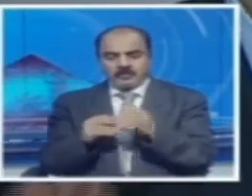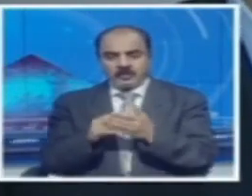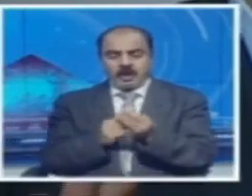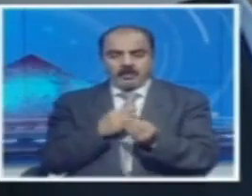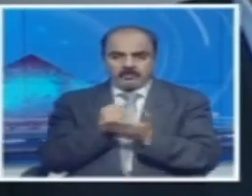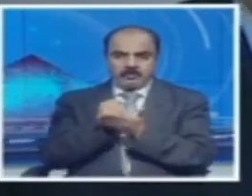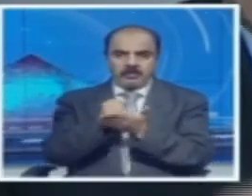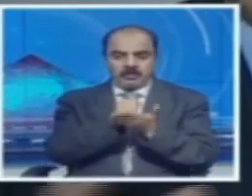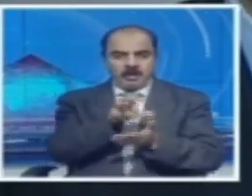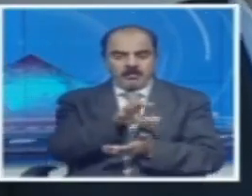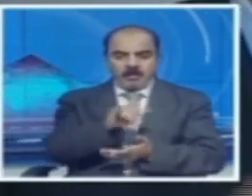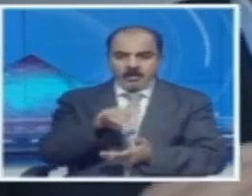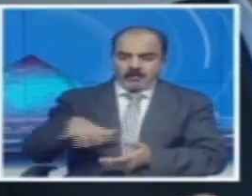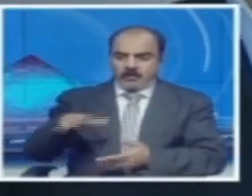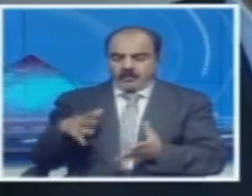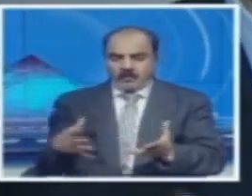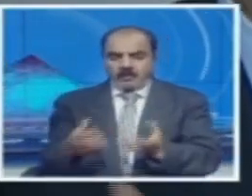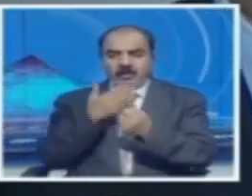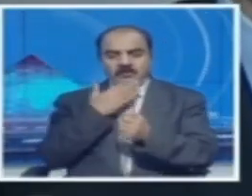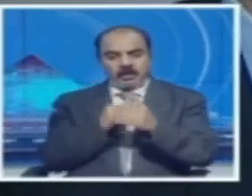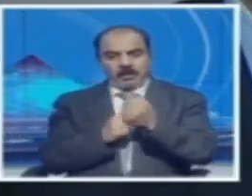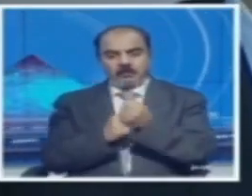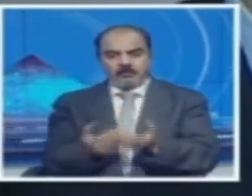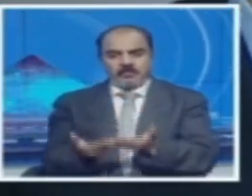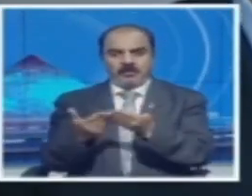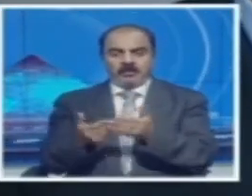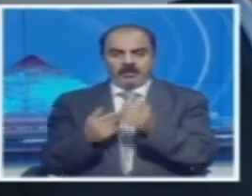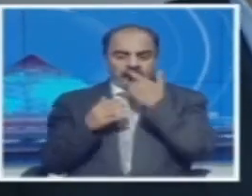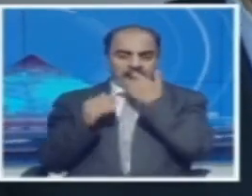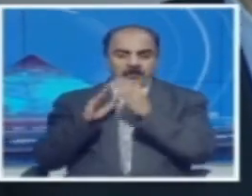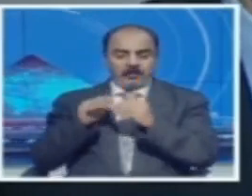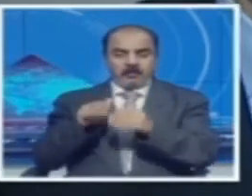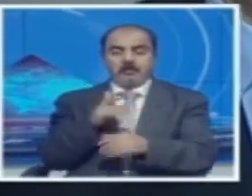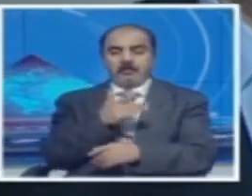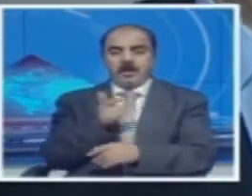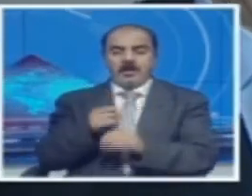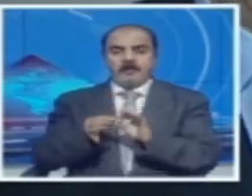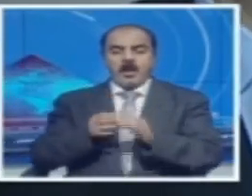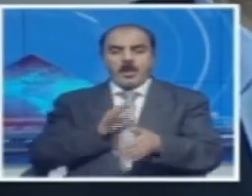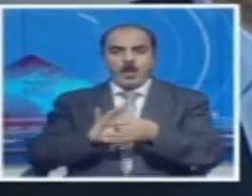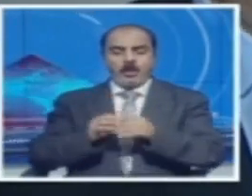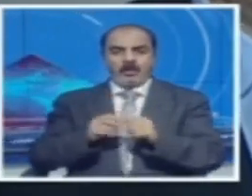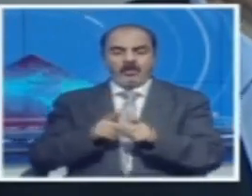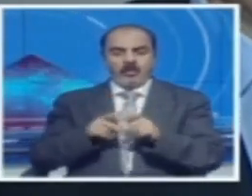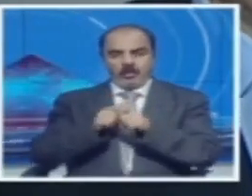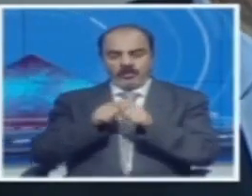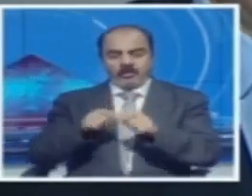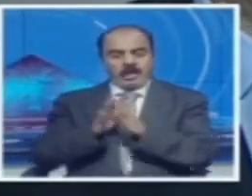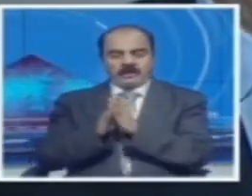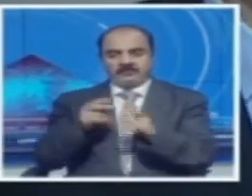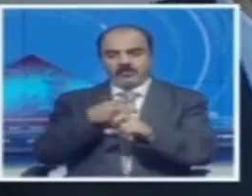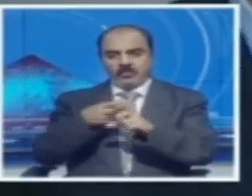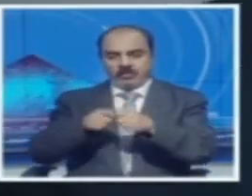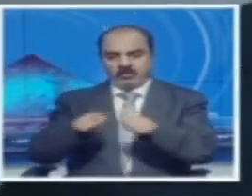الدعم لدول منطقة الشرق الأوسط وشمال إفريقيا. قدمنا لمصر 100 مليون يورو لمواجهة تداعيات الأزمة،